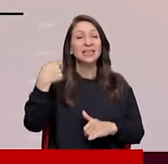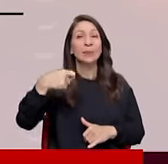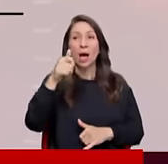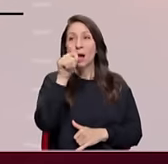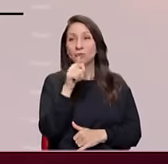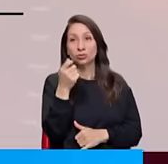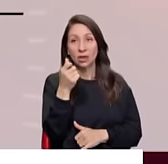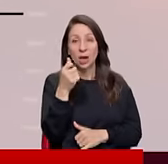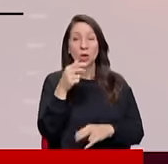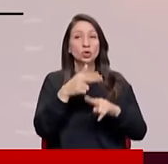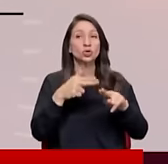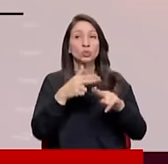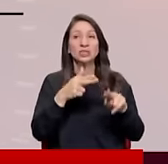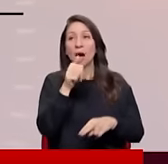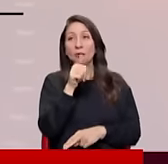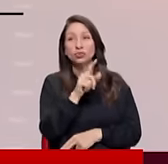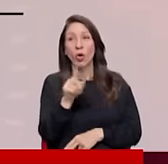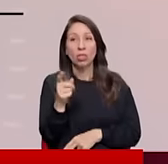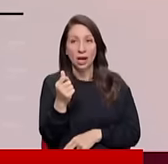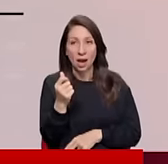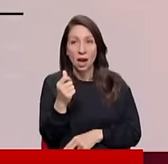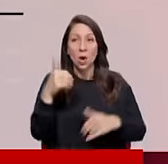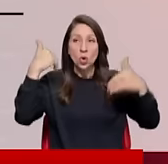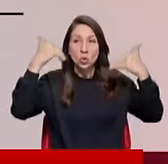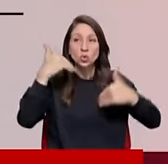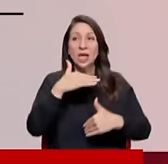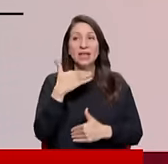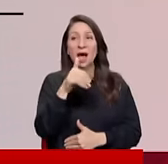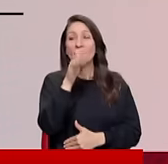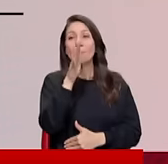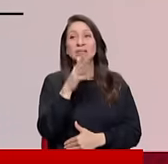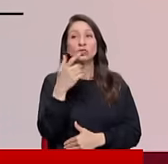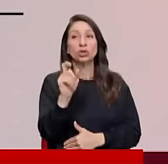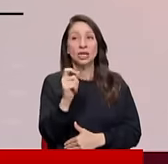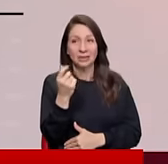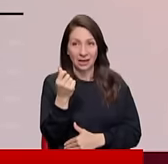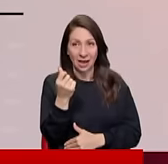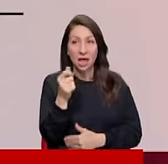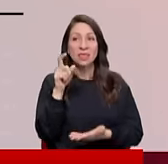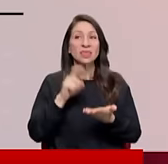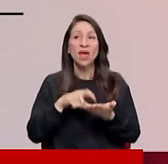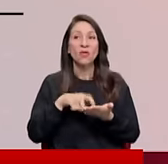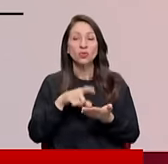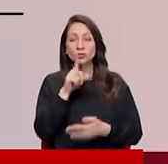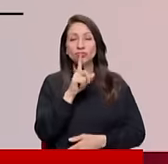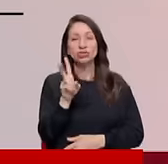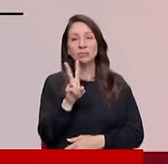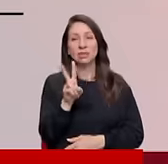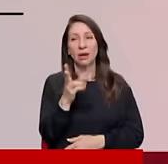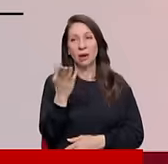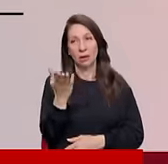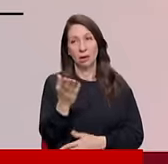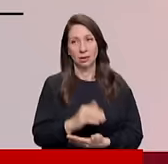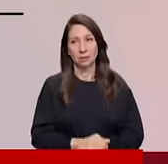fiyatı 600 lira, kuşbaşının kilogram fiyatı 610 lira, kuzu etinin kilogram fiyatı 590 lira,